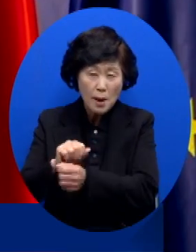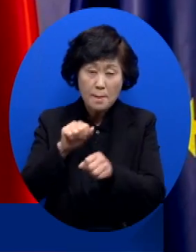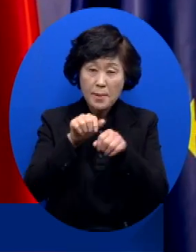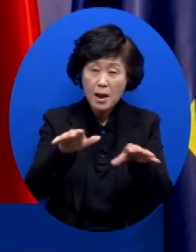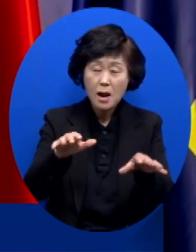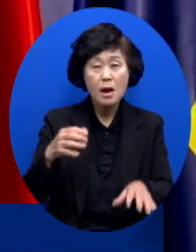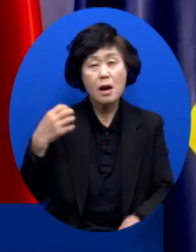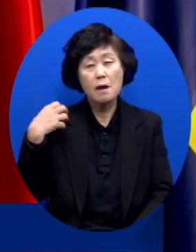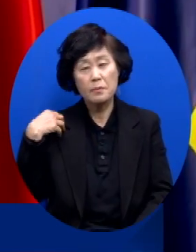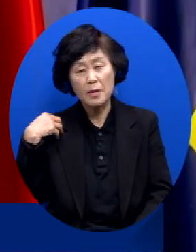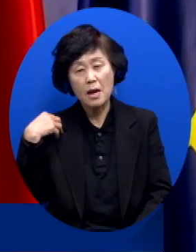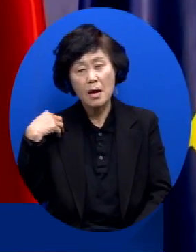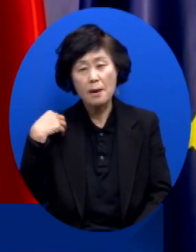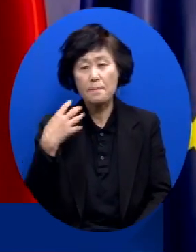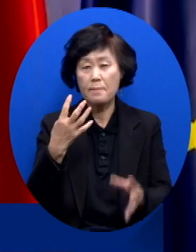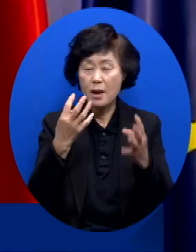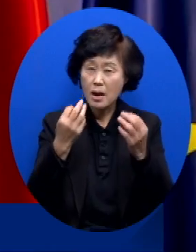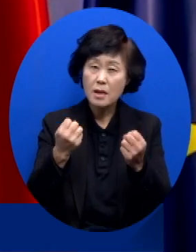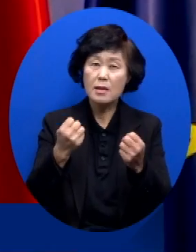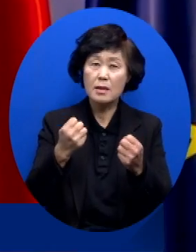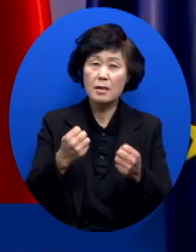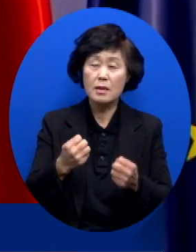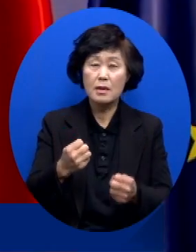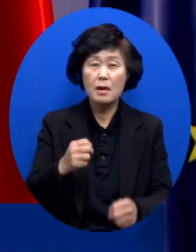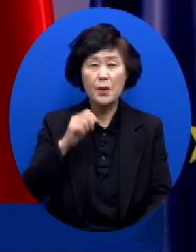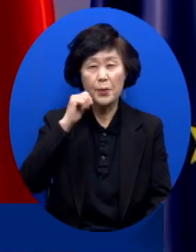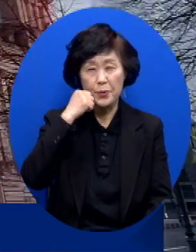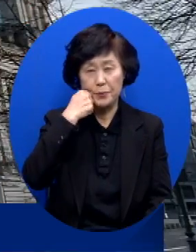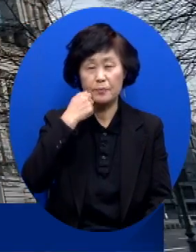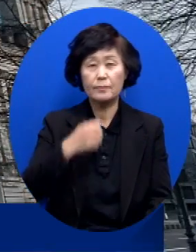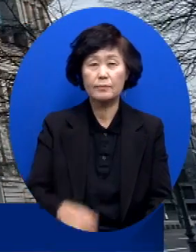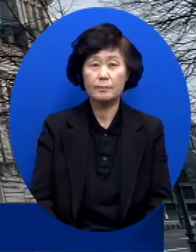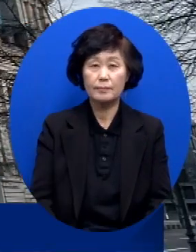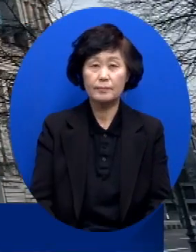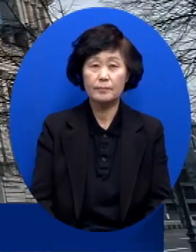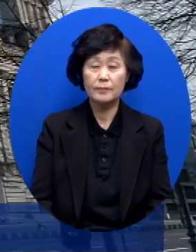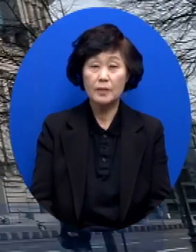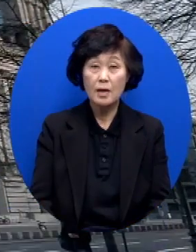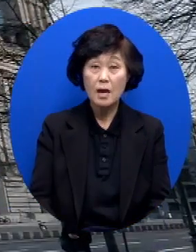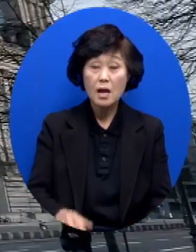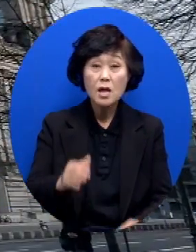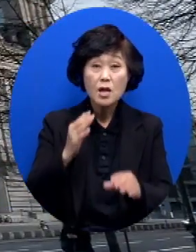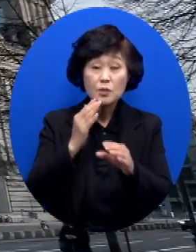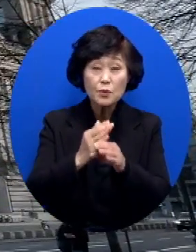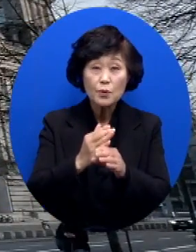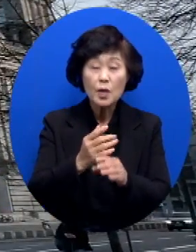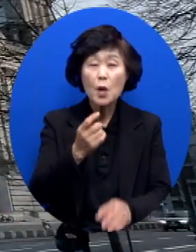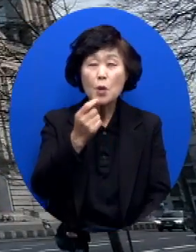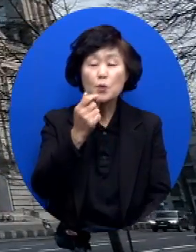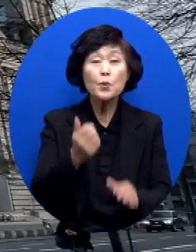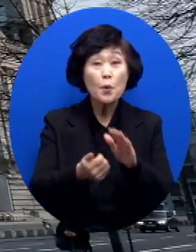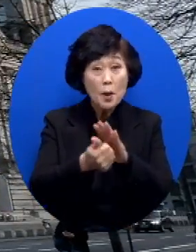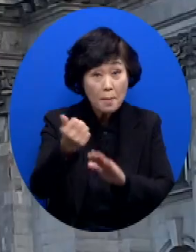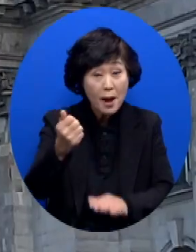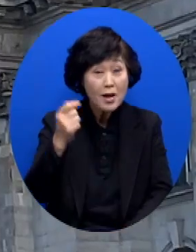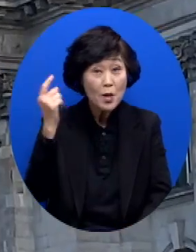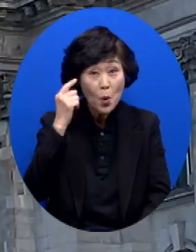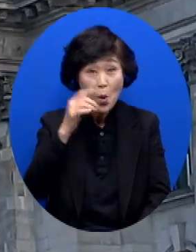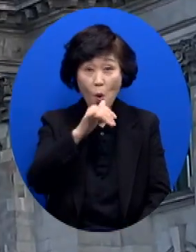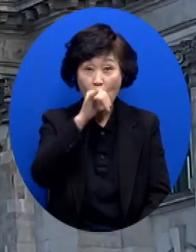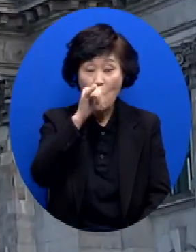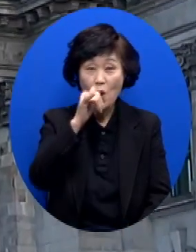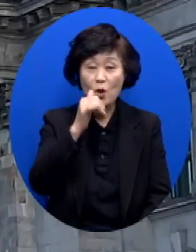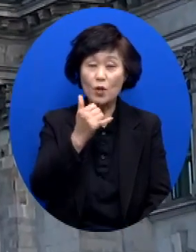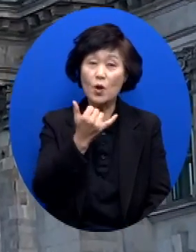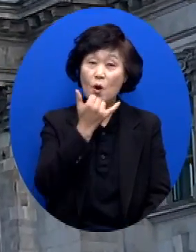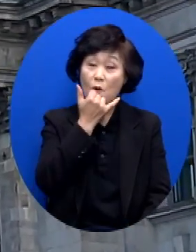und tiefgreifenden Einschränkungen steckt uns allen in den Knochen. 이런 가운데 신락 같은 희망의 소식도 들려왔습니다.